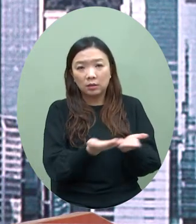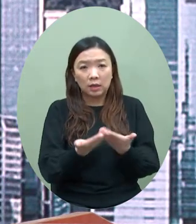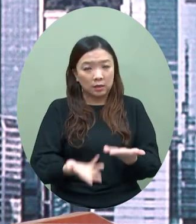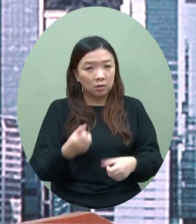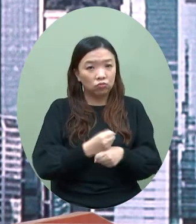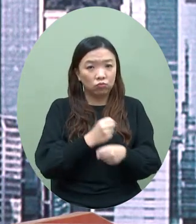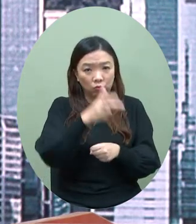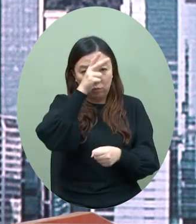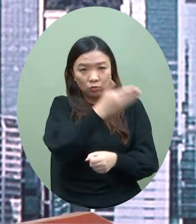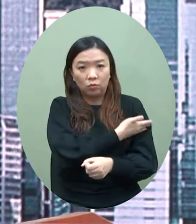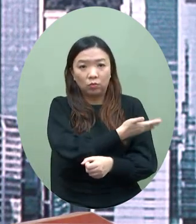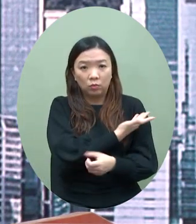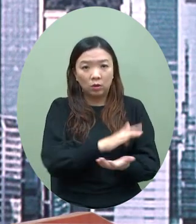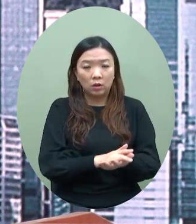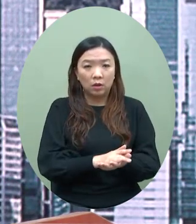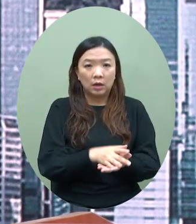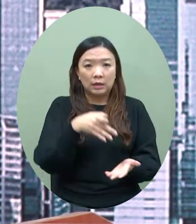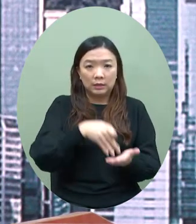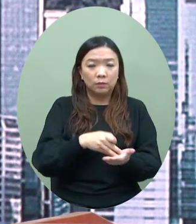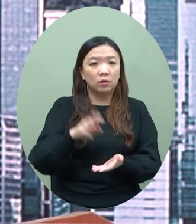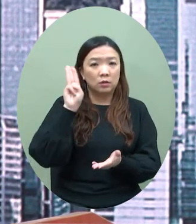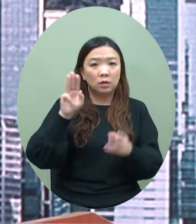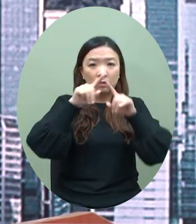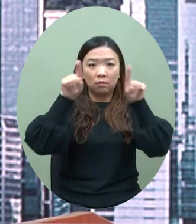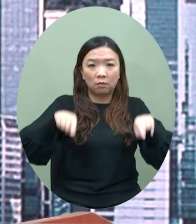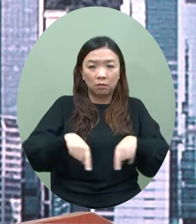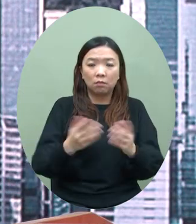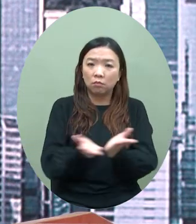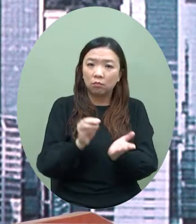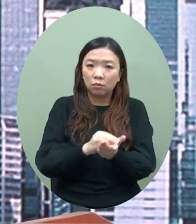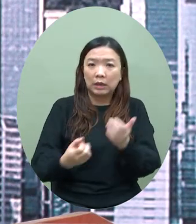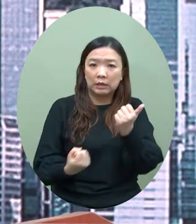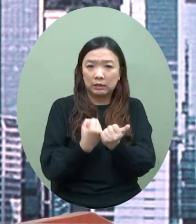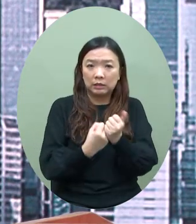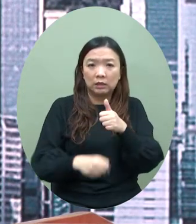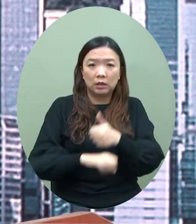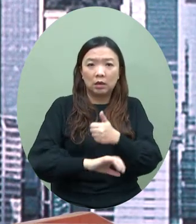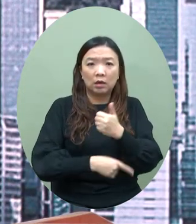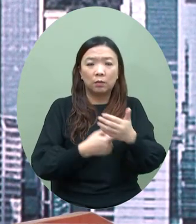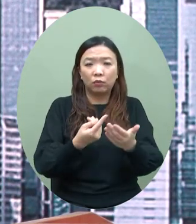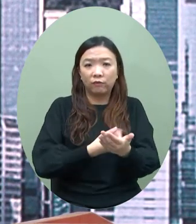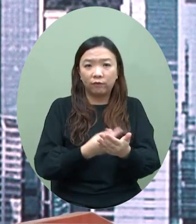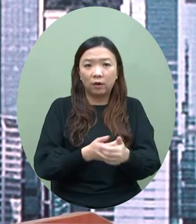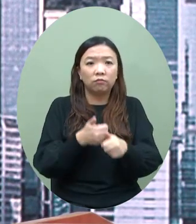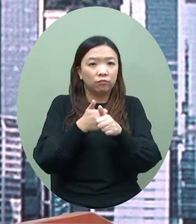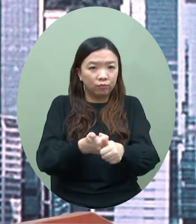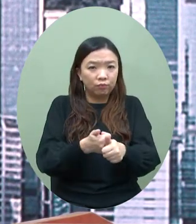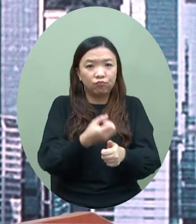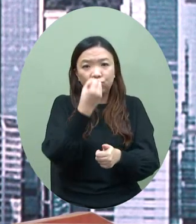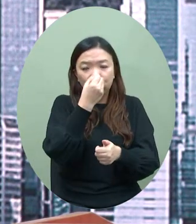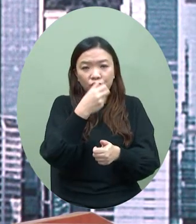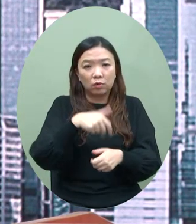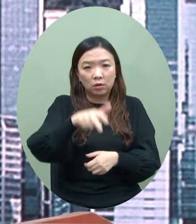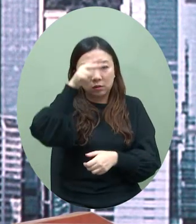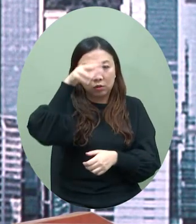務員同事就係簽署聲明，確認擁護基本法、效忠香港特別行政區、盡忠職守、